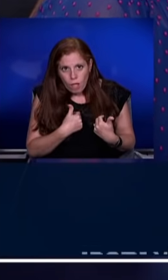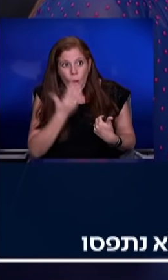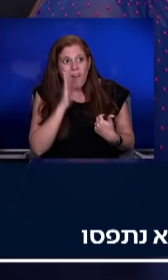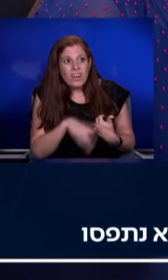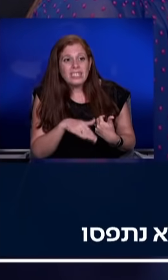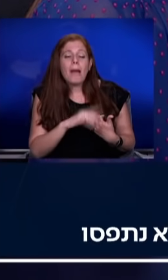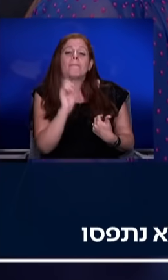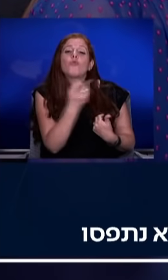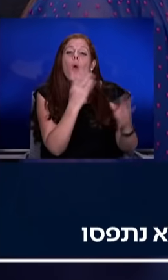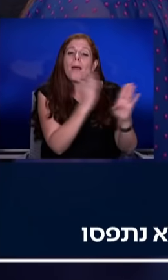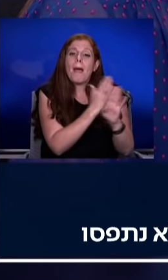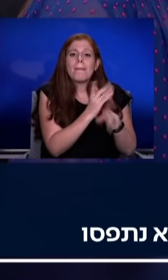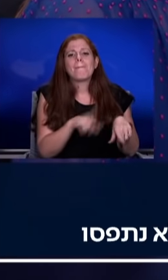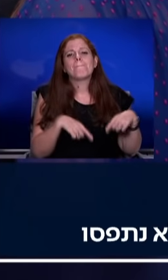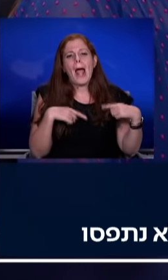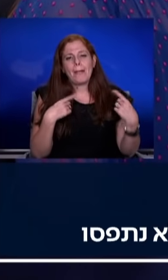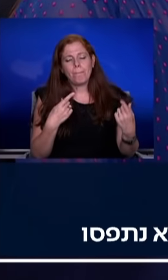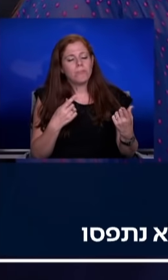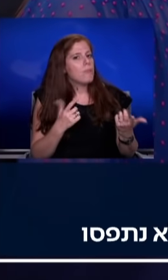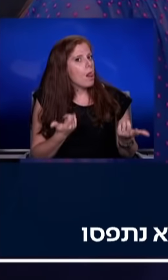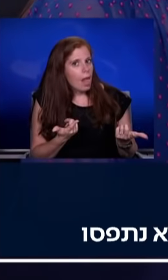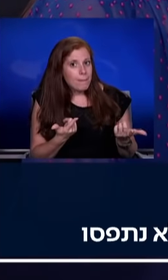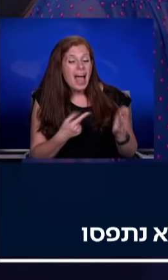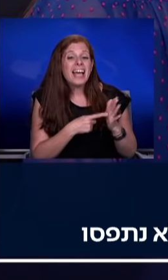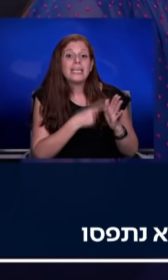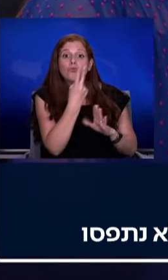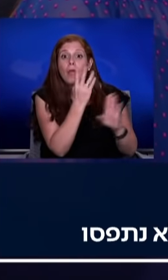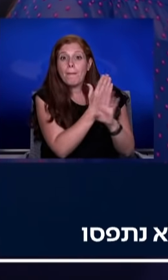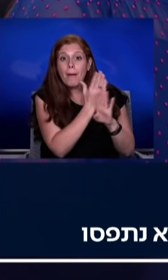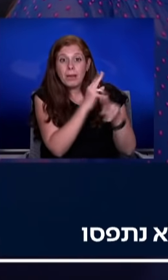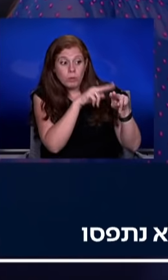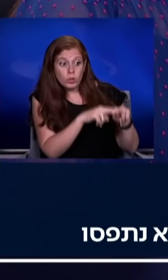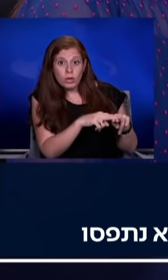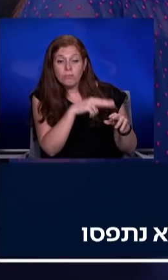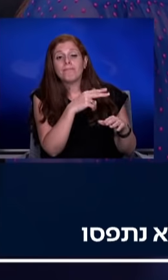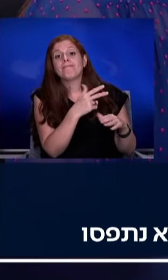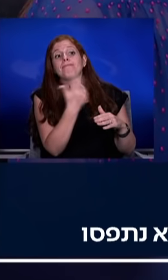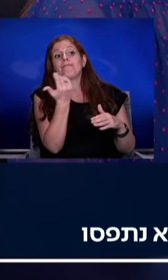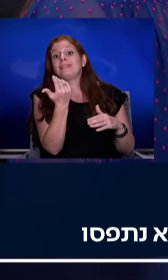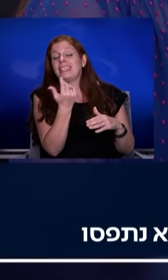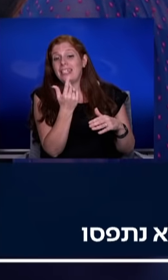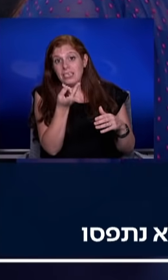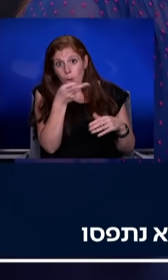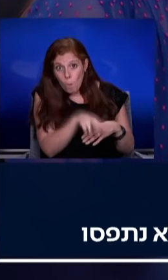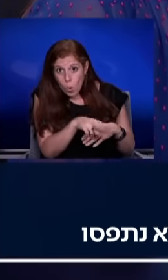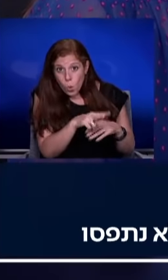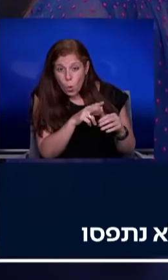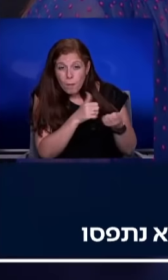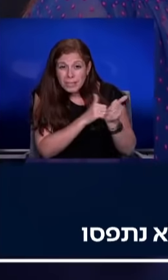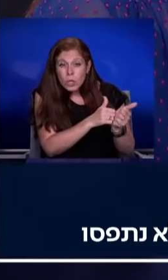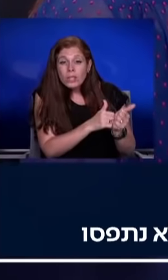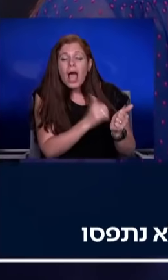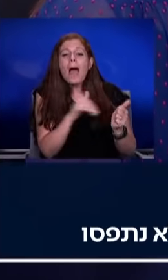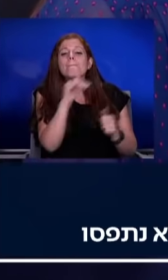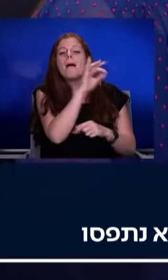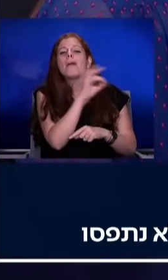כשכל המחבלים בחיים. וזה למה? כי אם שני המחבלים הנותרים יסיימו את המצוד הזה כשהם לא בין החיים, המעמד שלהם